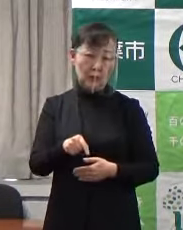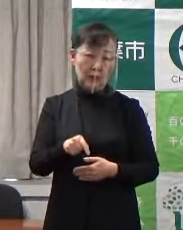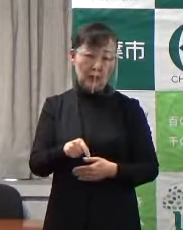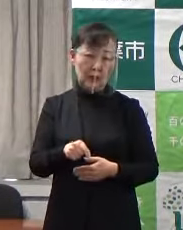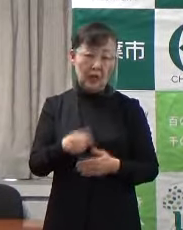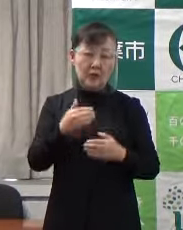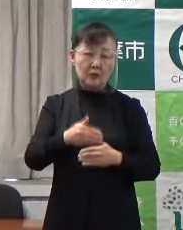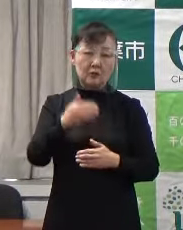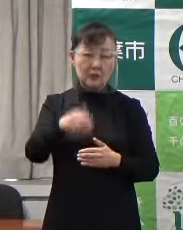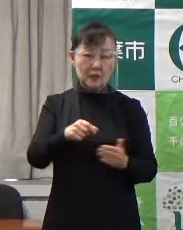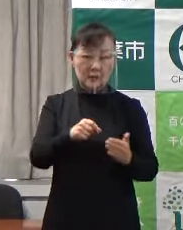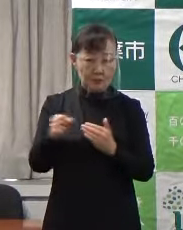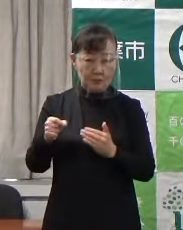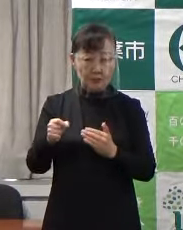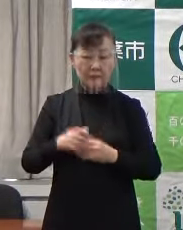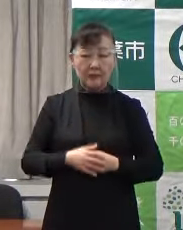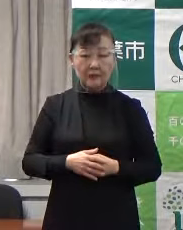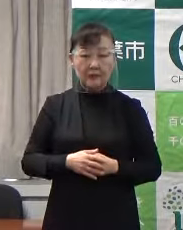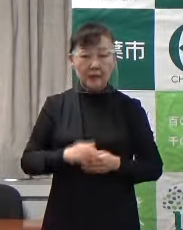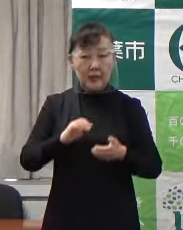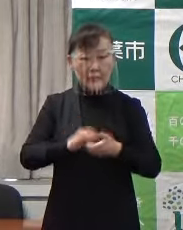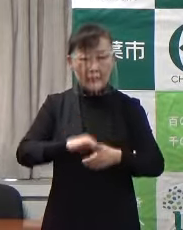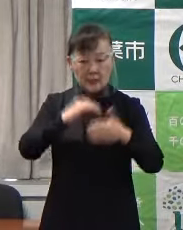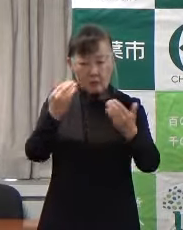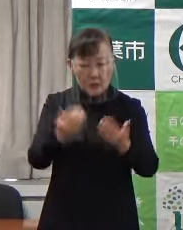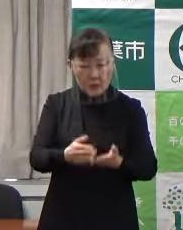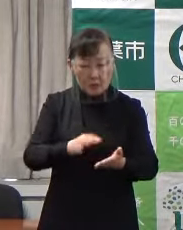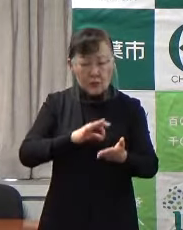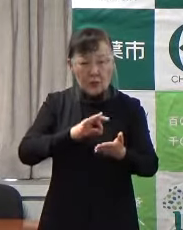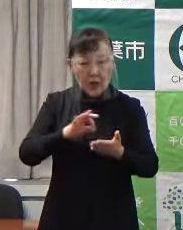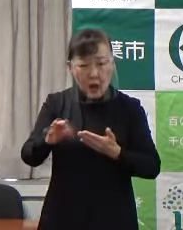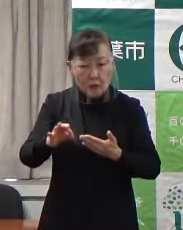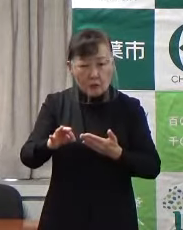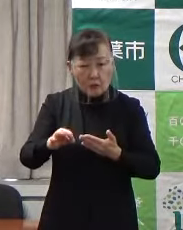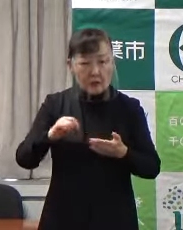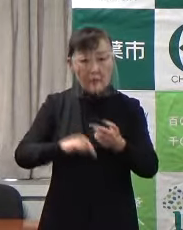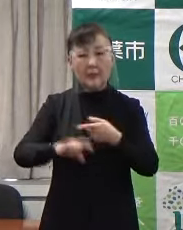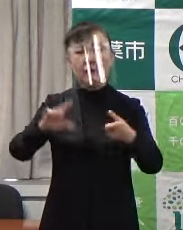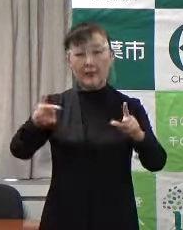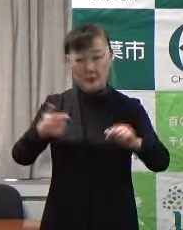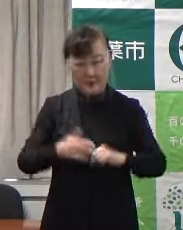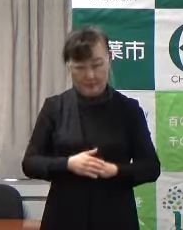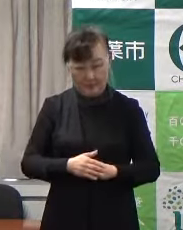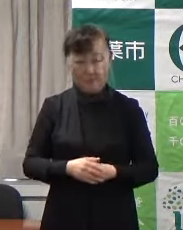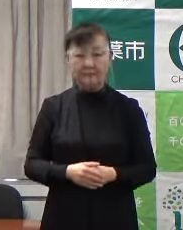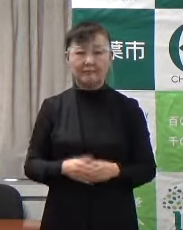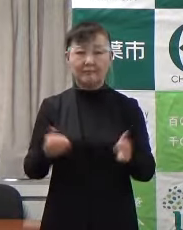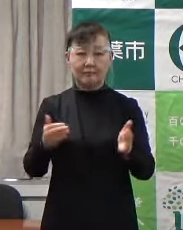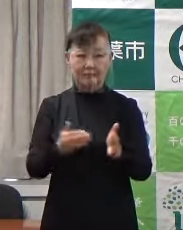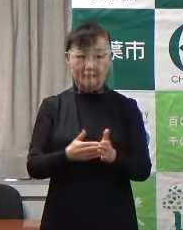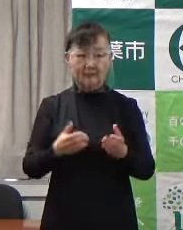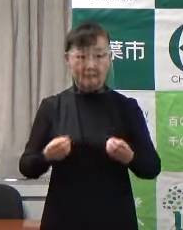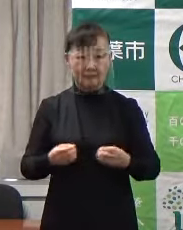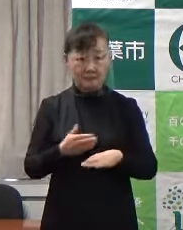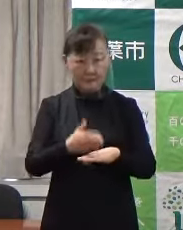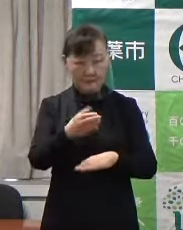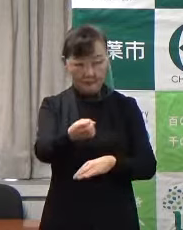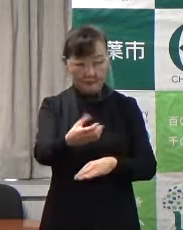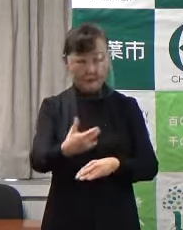をしていきたいと思います。でもただし必ずしも全部買うというわけではないということをご了承いただきます。以上でございます。